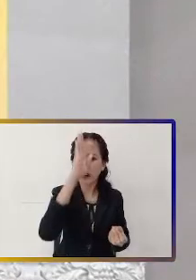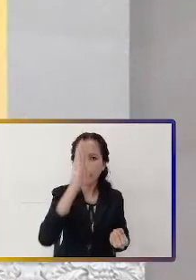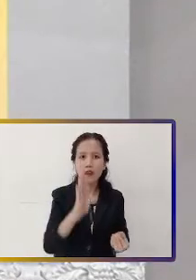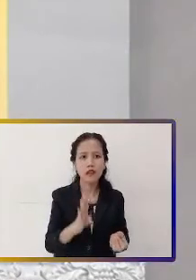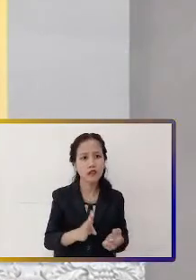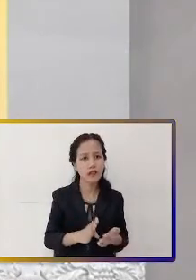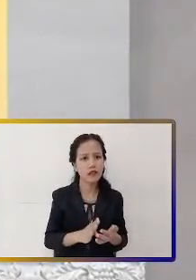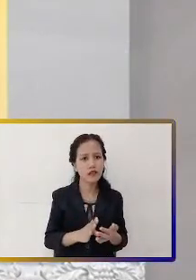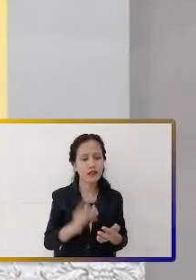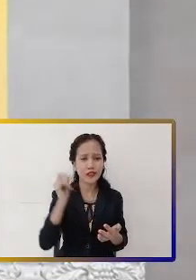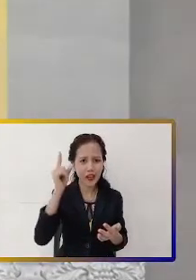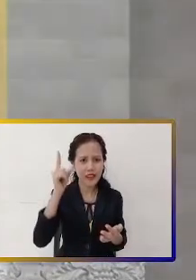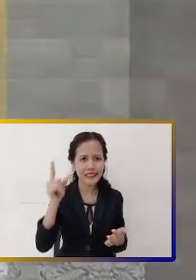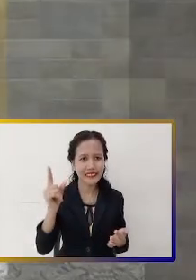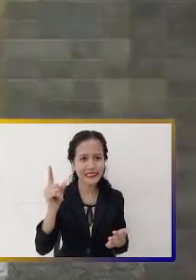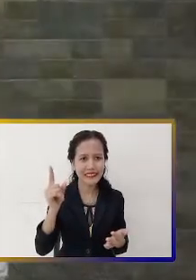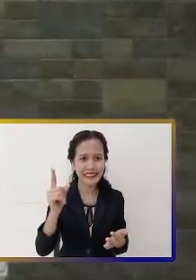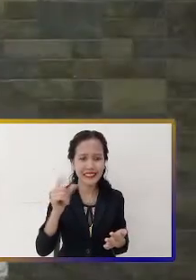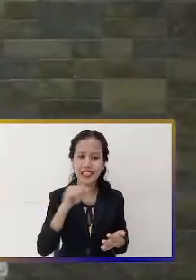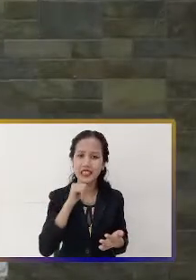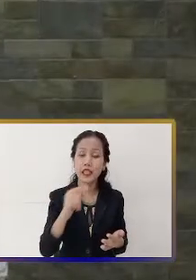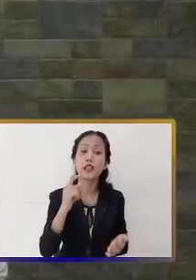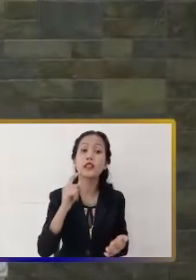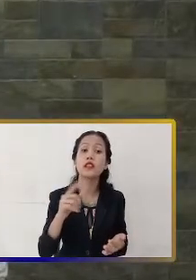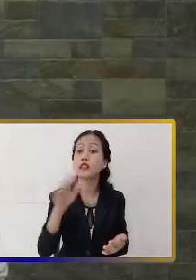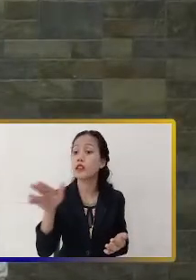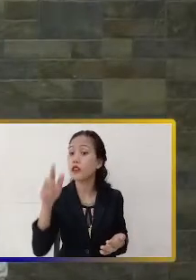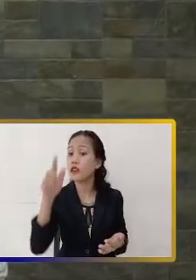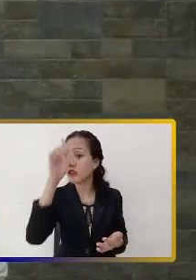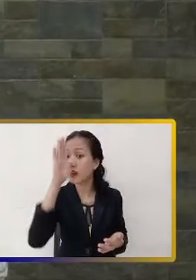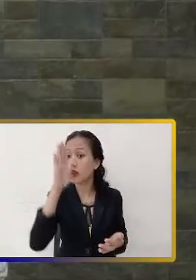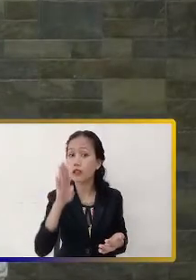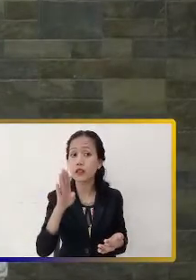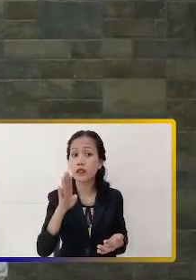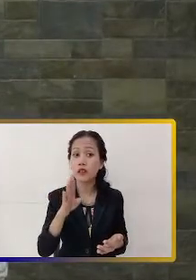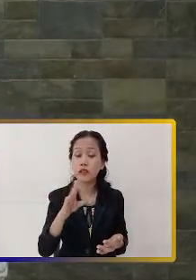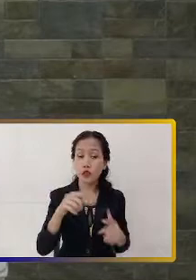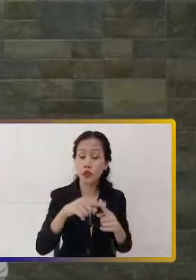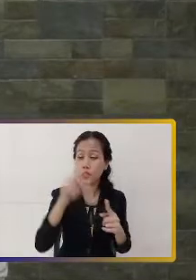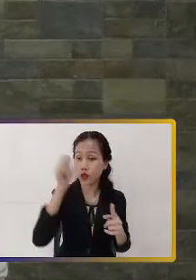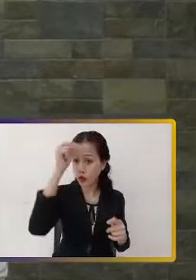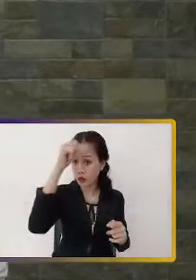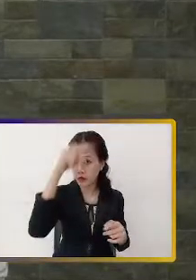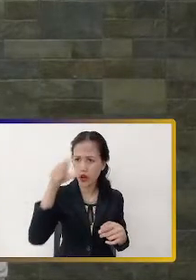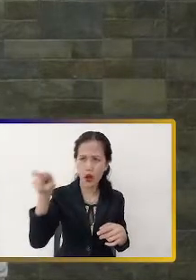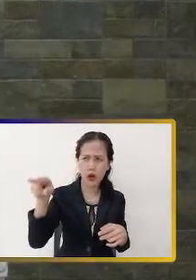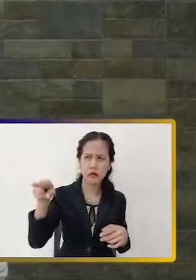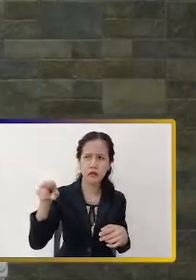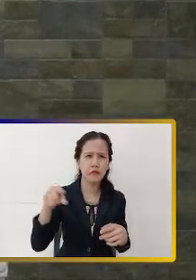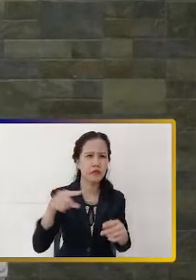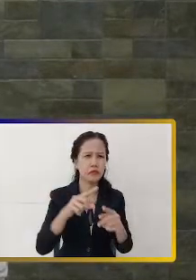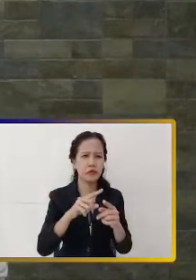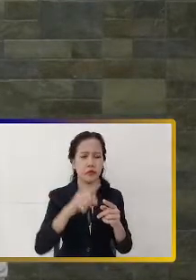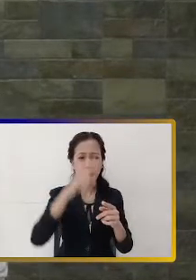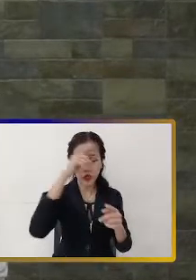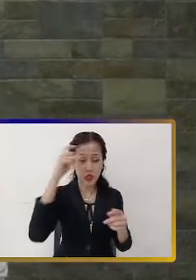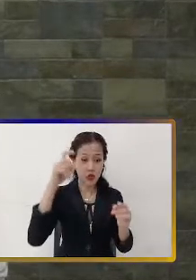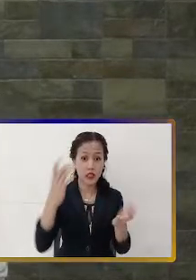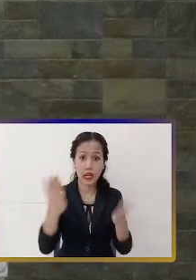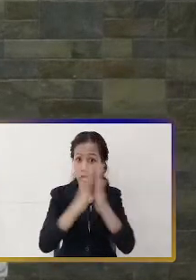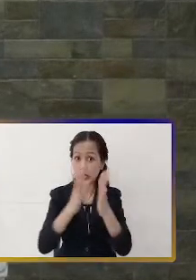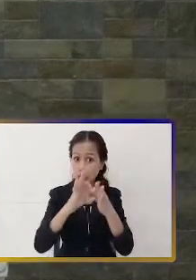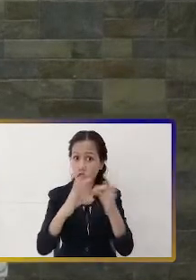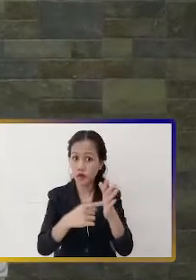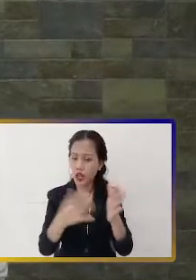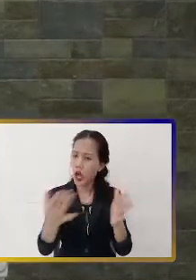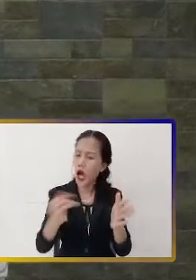Yeah. Boy, I like this. Kasi hindi sinabi ng Diyos kay Solomon, because you ask this, I will give you more than what